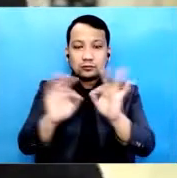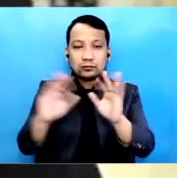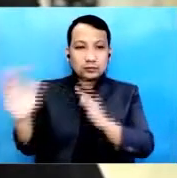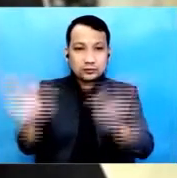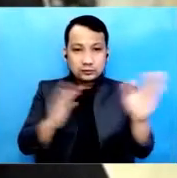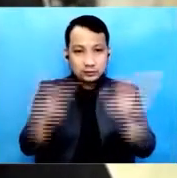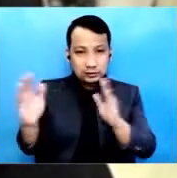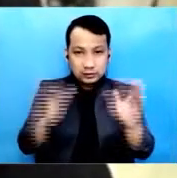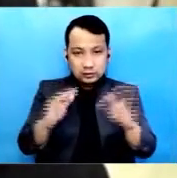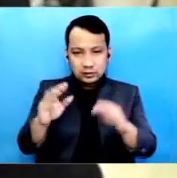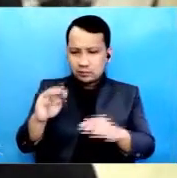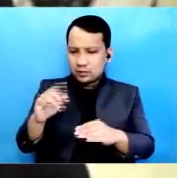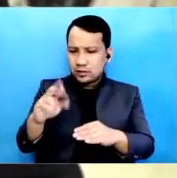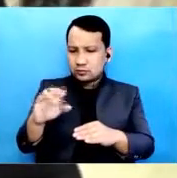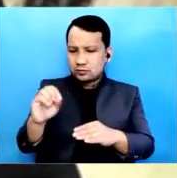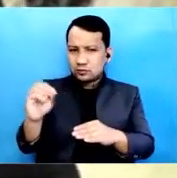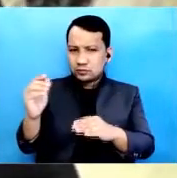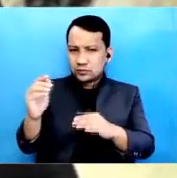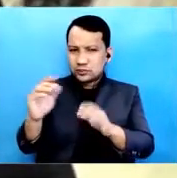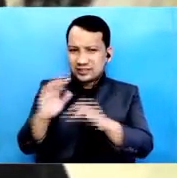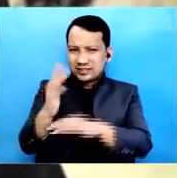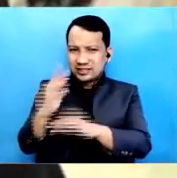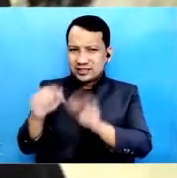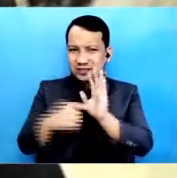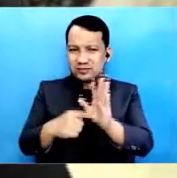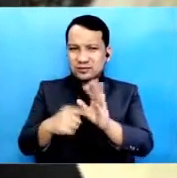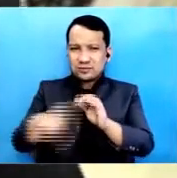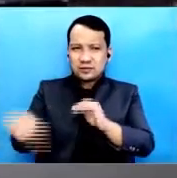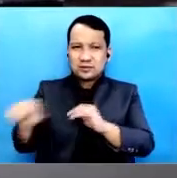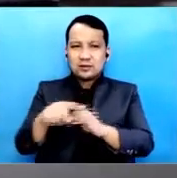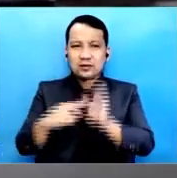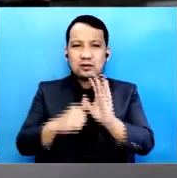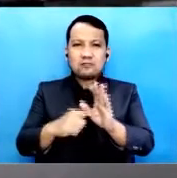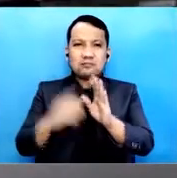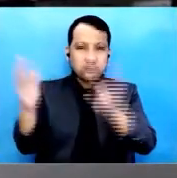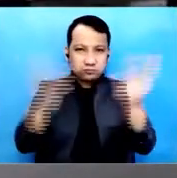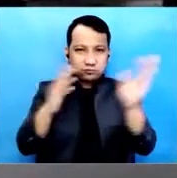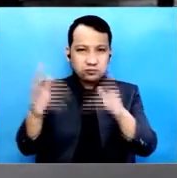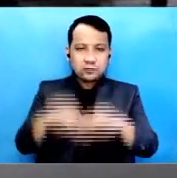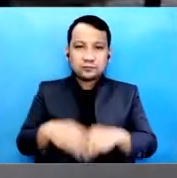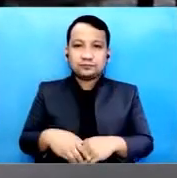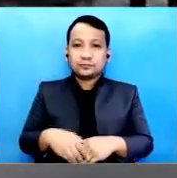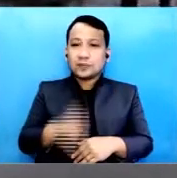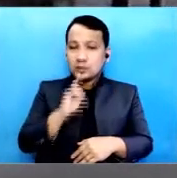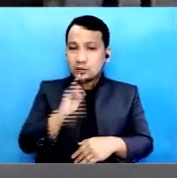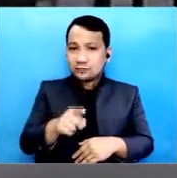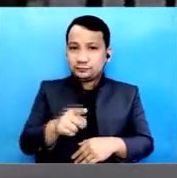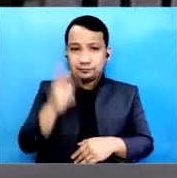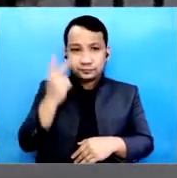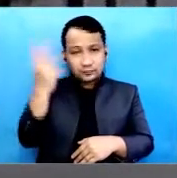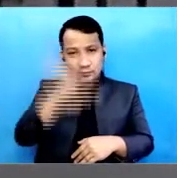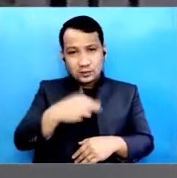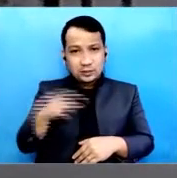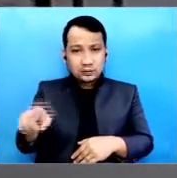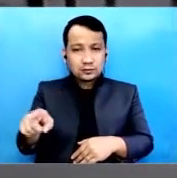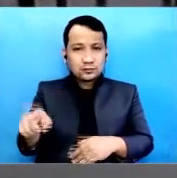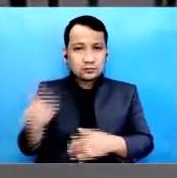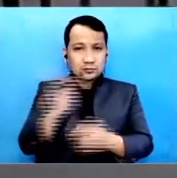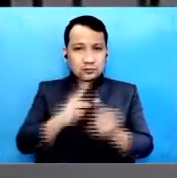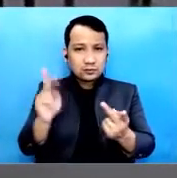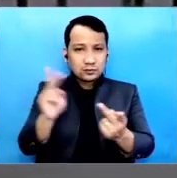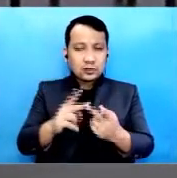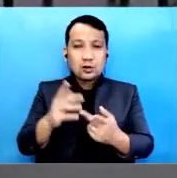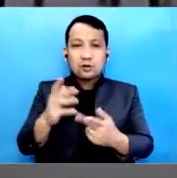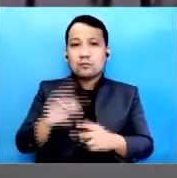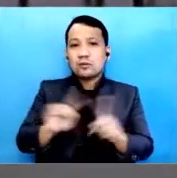ating mga alon dito sa ating, lalo na pag mga bagyo. Literal na beauty with a purpose. But